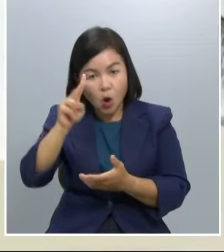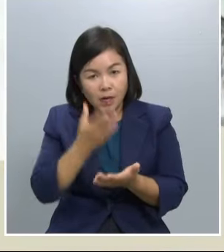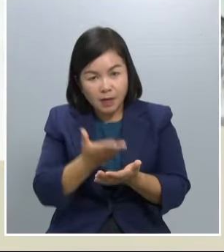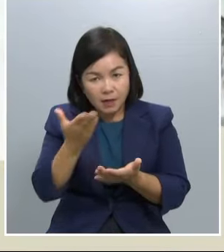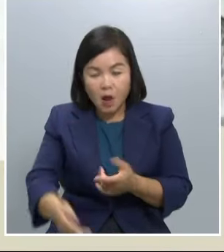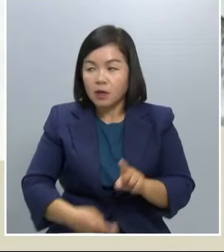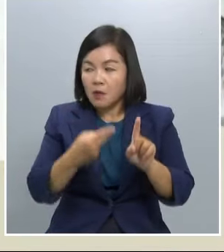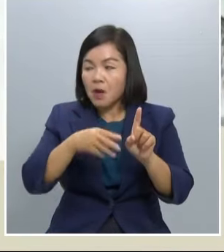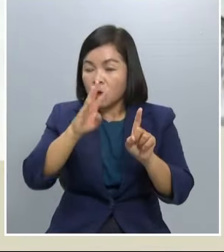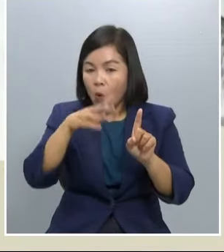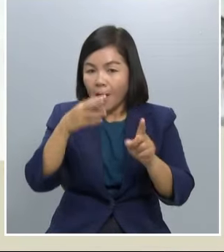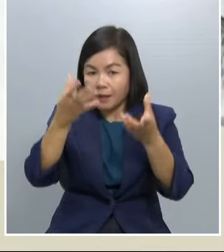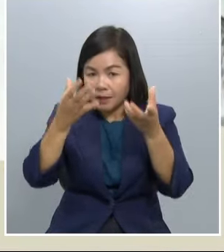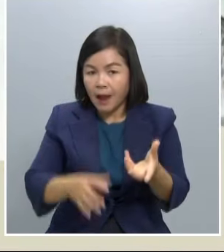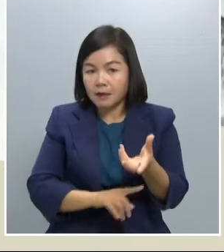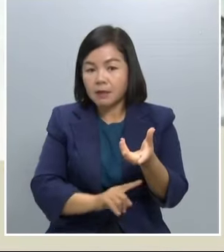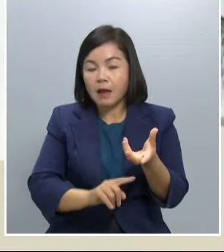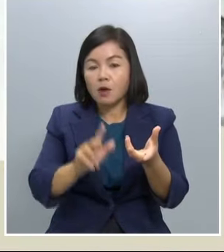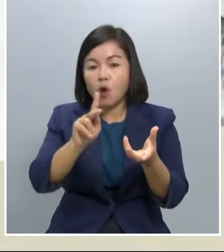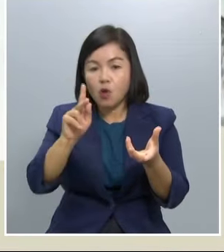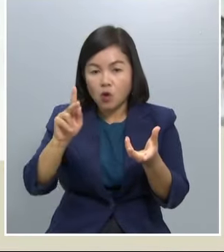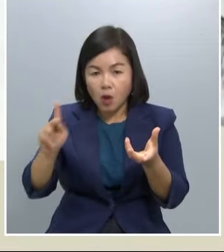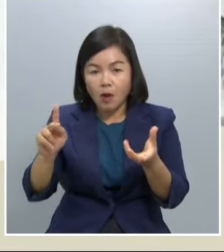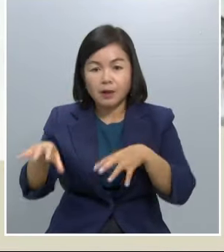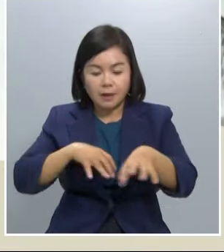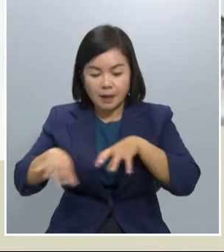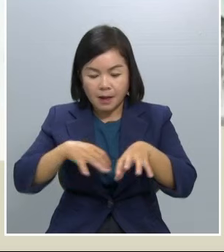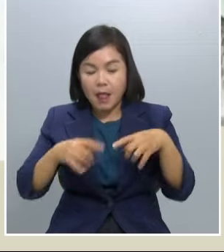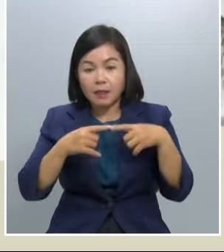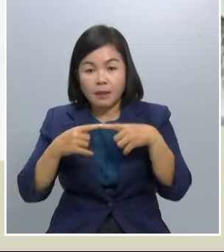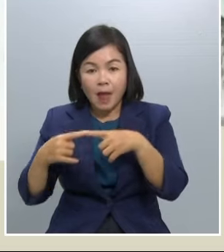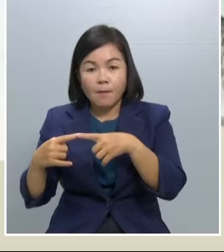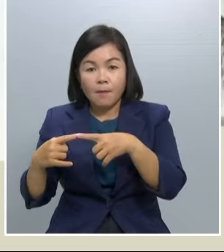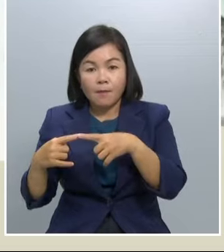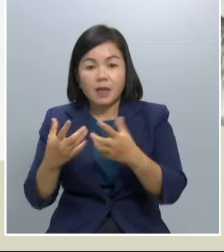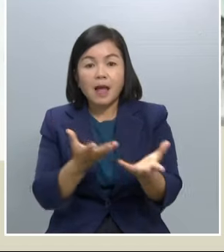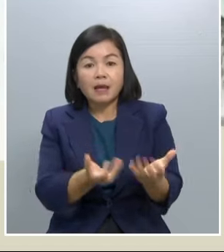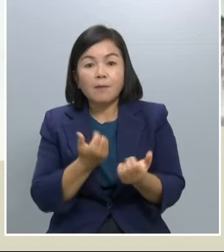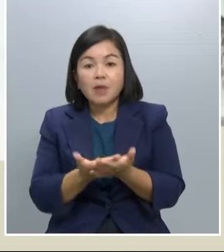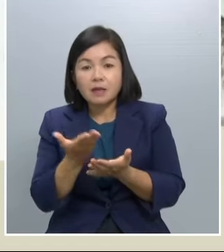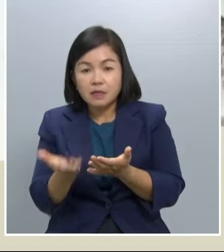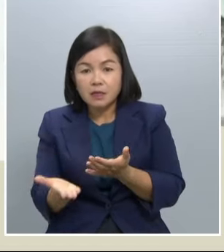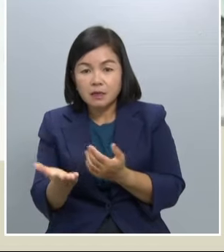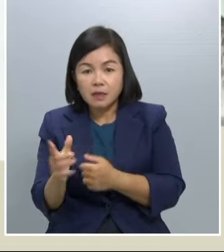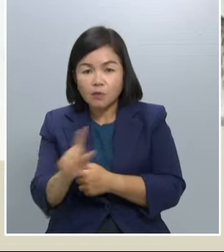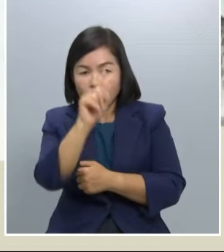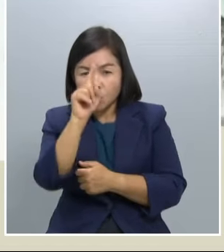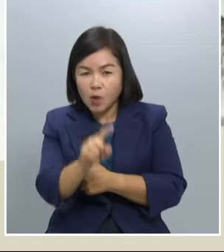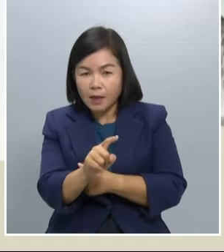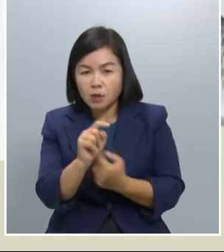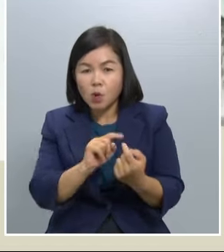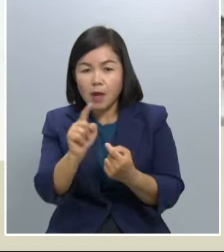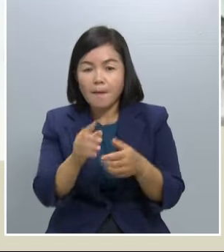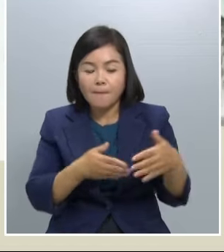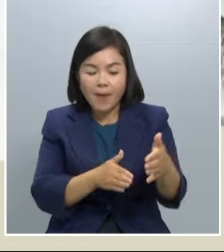16,000กลก็มีการดำเนินการตามขั้นตอนมีข้อสังเกตประการหนึ่งก็คือปลาหมอ